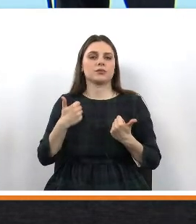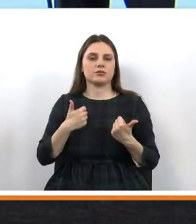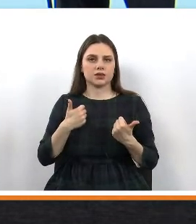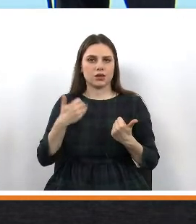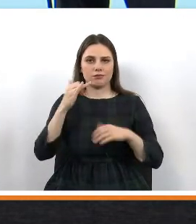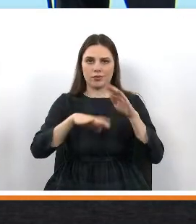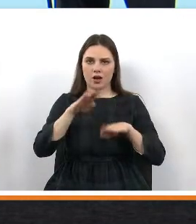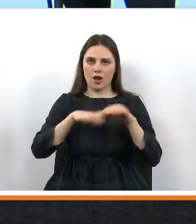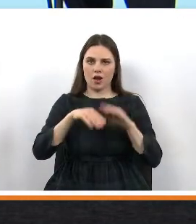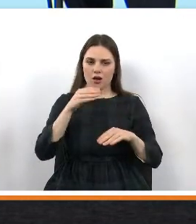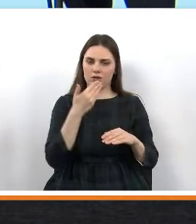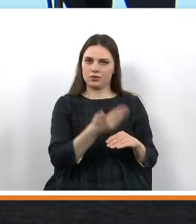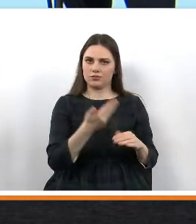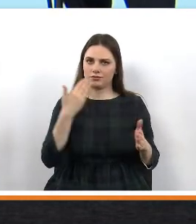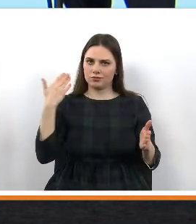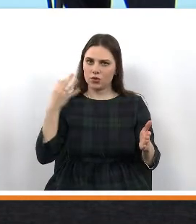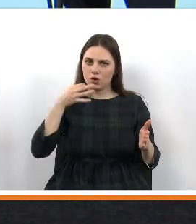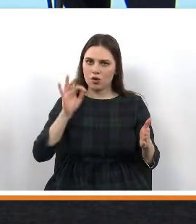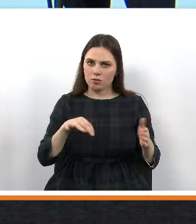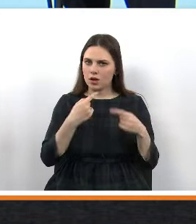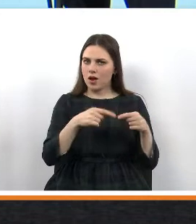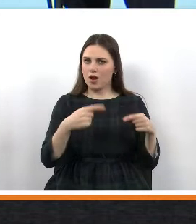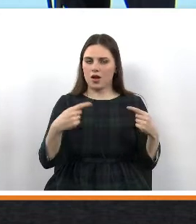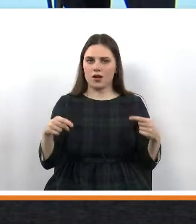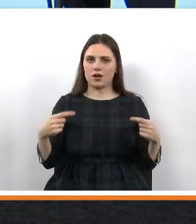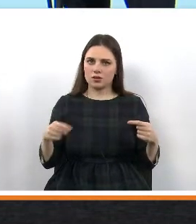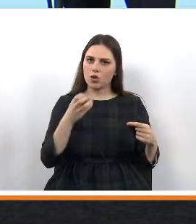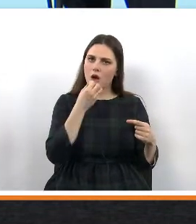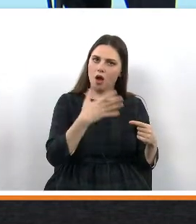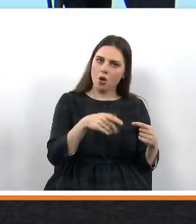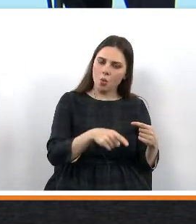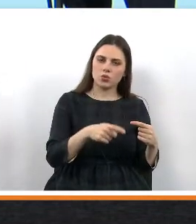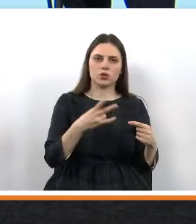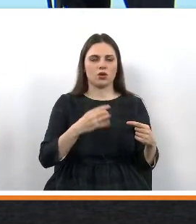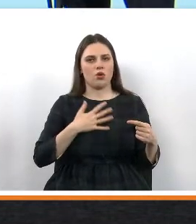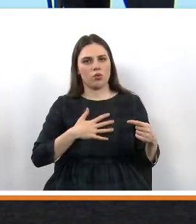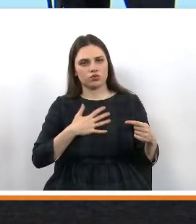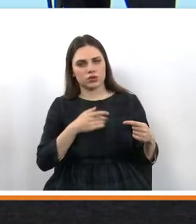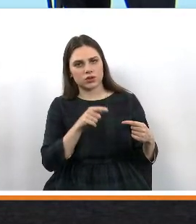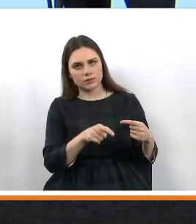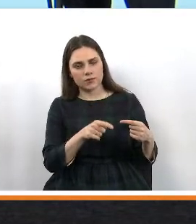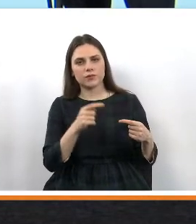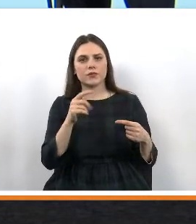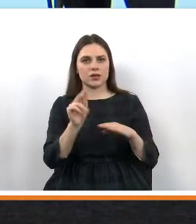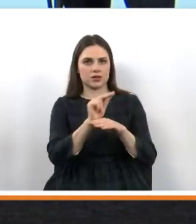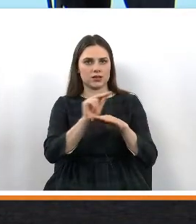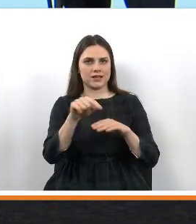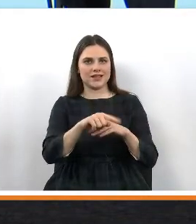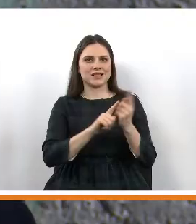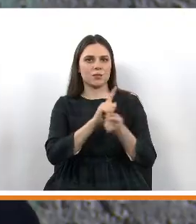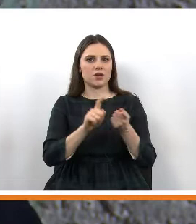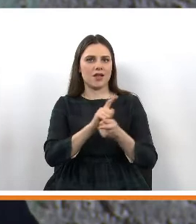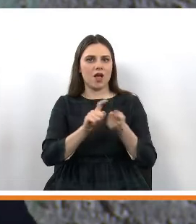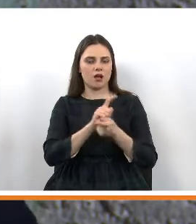практику, которая разнообразная, есть очень хорошая, есть не очень хорошая, и внести изменения не просто, которые